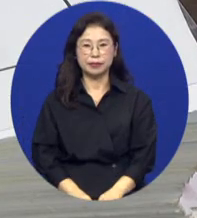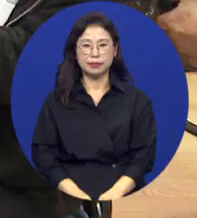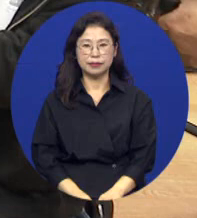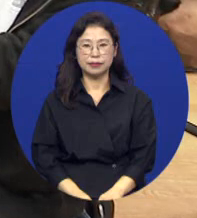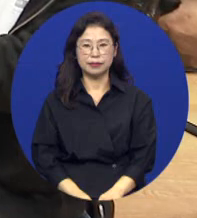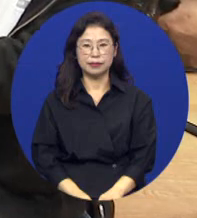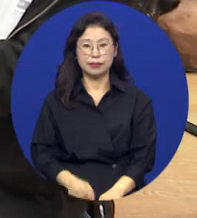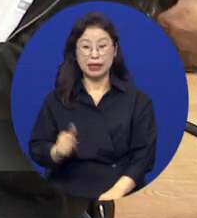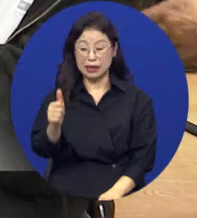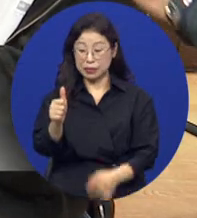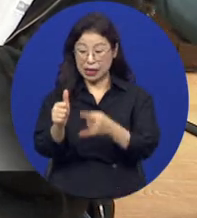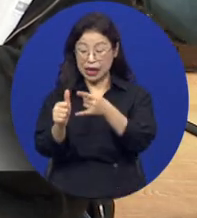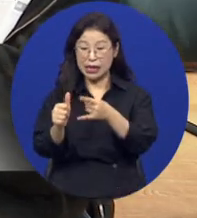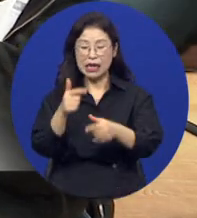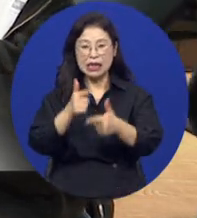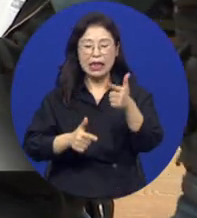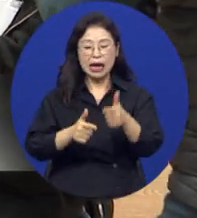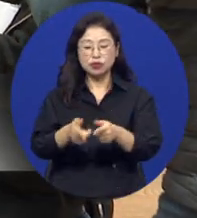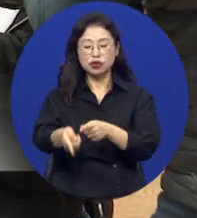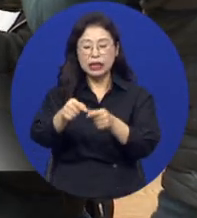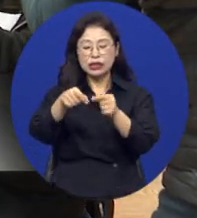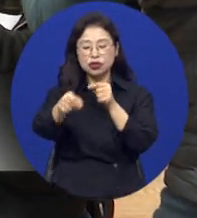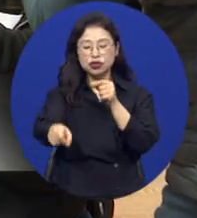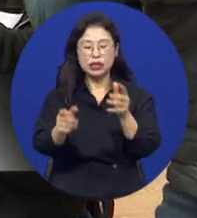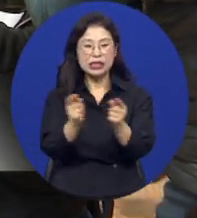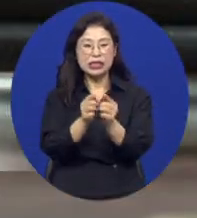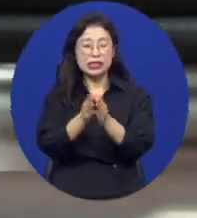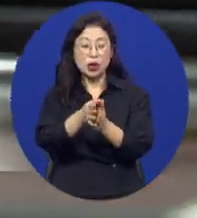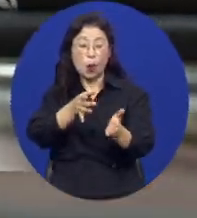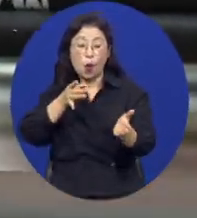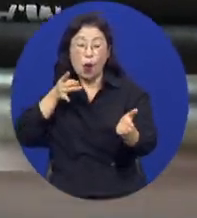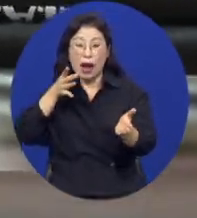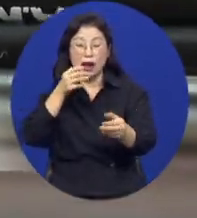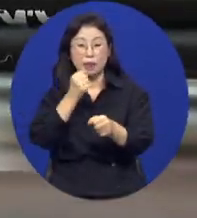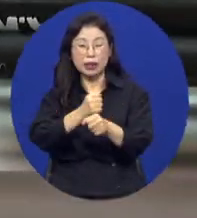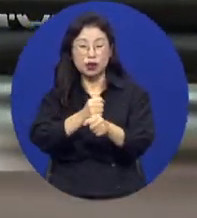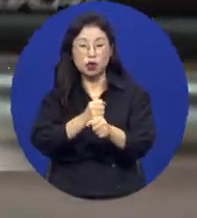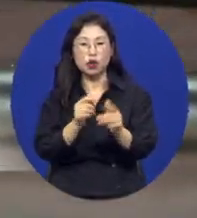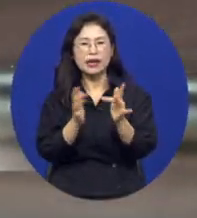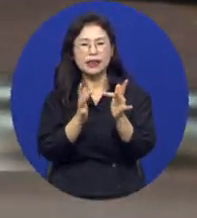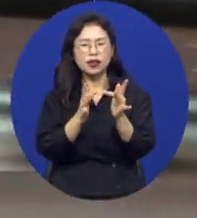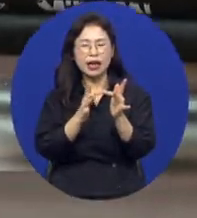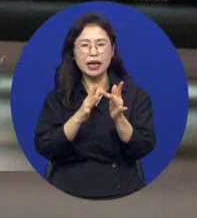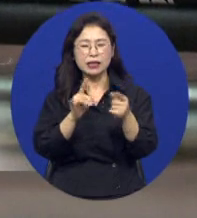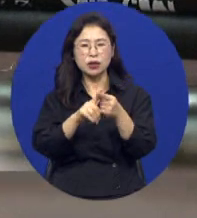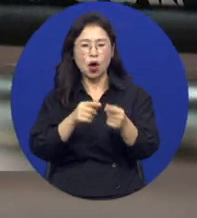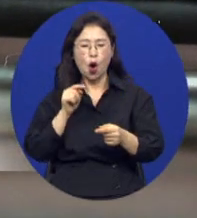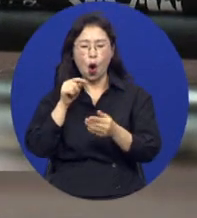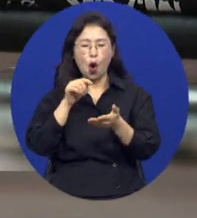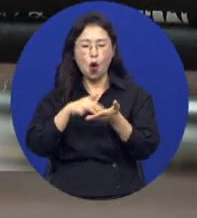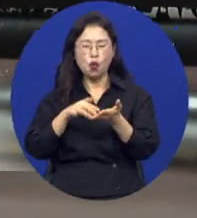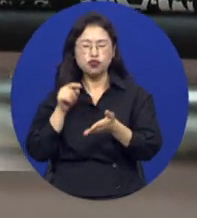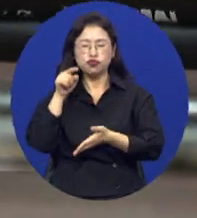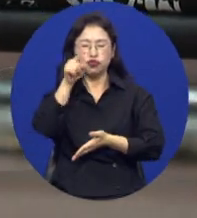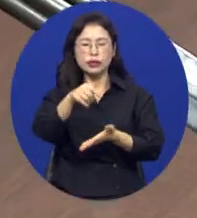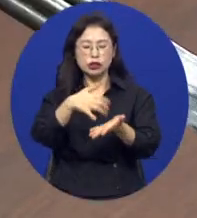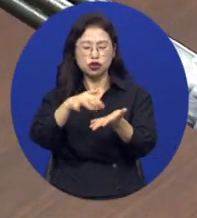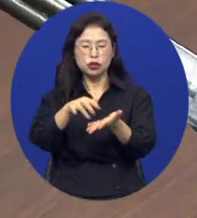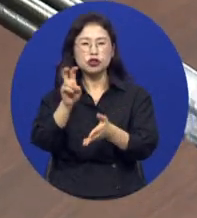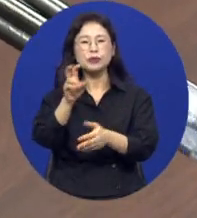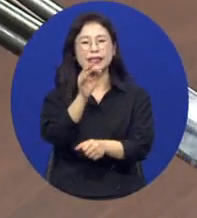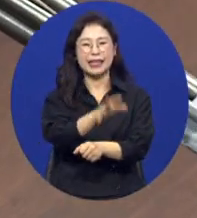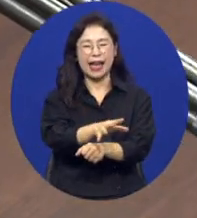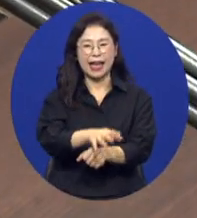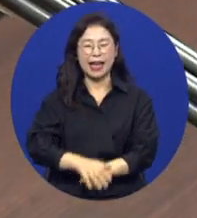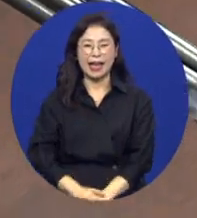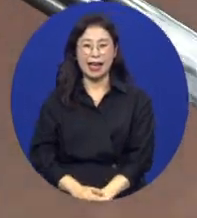검거했습니다이 남성은 나무와 낚싯줄을 이용해 직접 화를 만들고 해외 직구 사이트를 통해 화살 20개를 구입했습니다